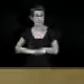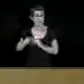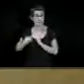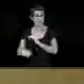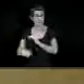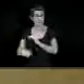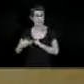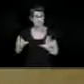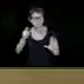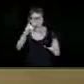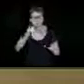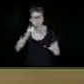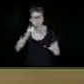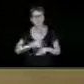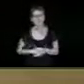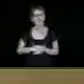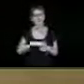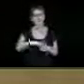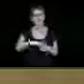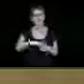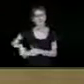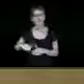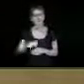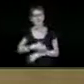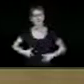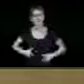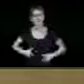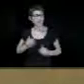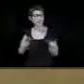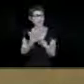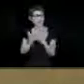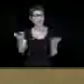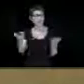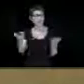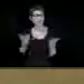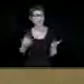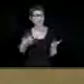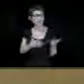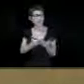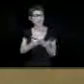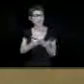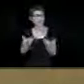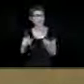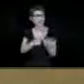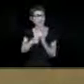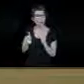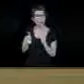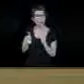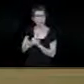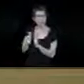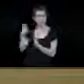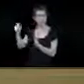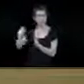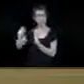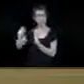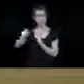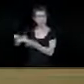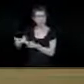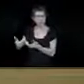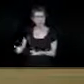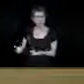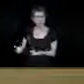et le CGCT, qui donne délégation au Président, il est écrit, pour chaque compétence qui est déléguée au Président, que le Président doit rendre compte à la plus